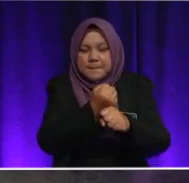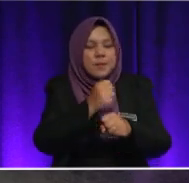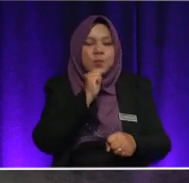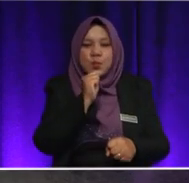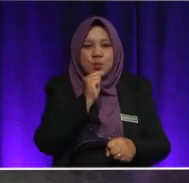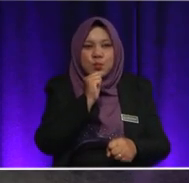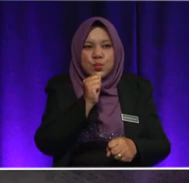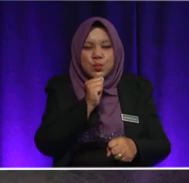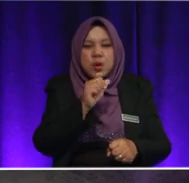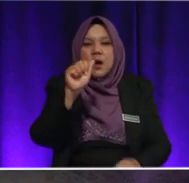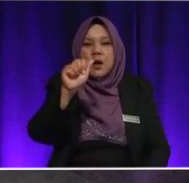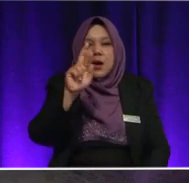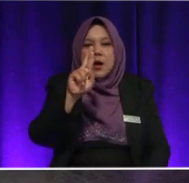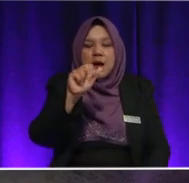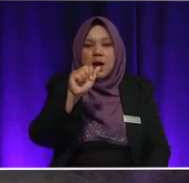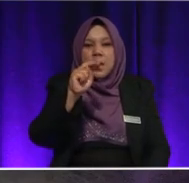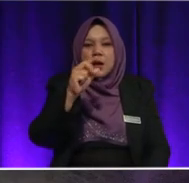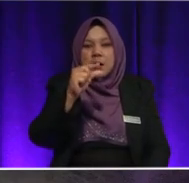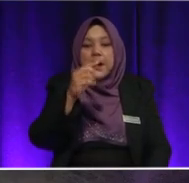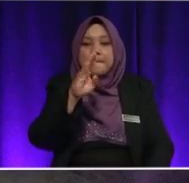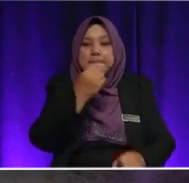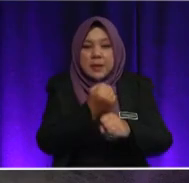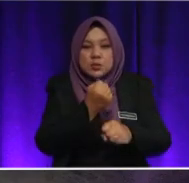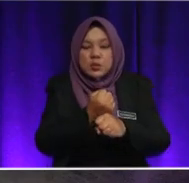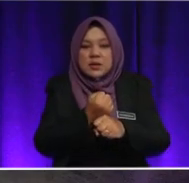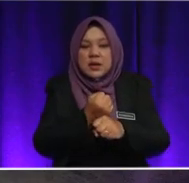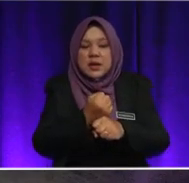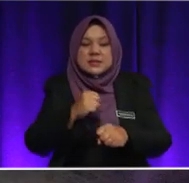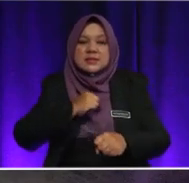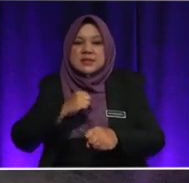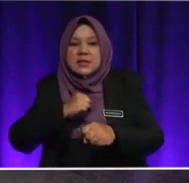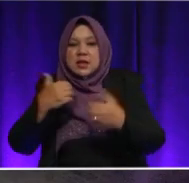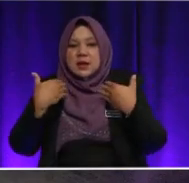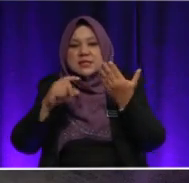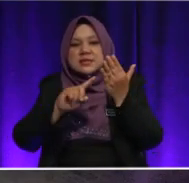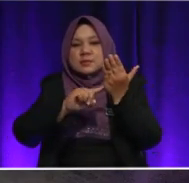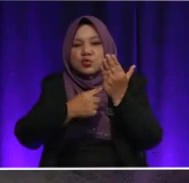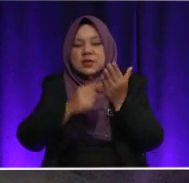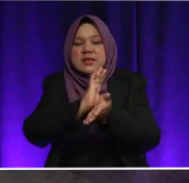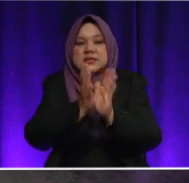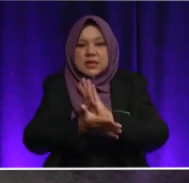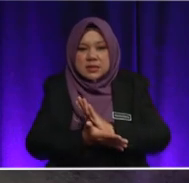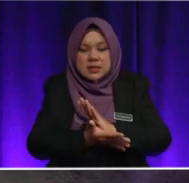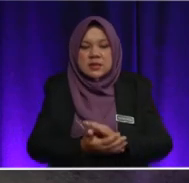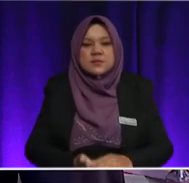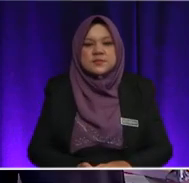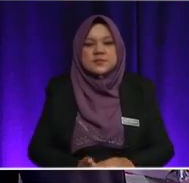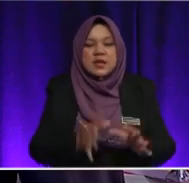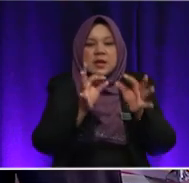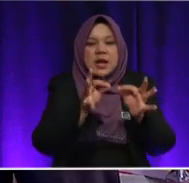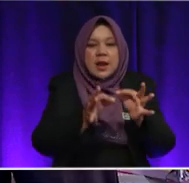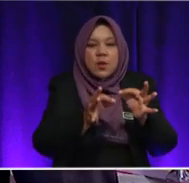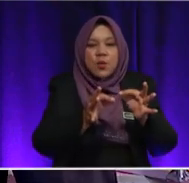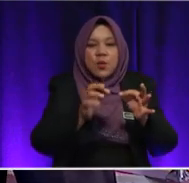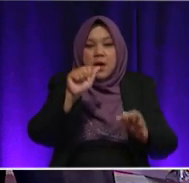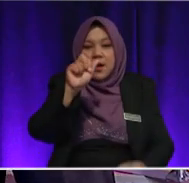Arang yang dihasilkan secara semula jadi Oke dalam proses-proses tertentu kalau orang yang